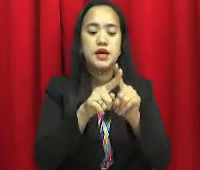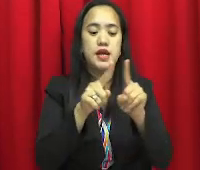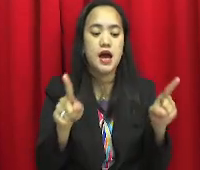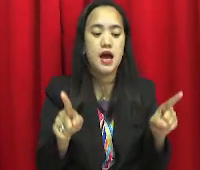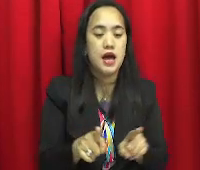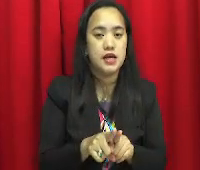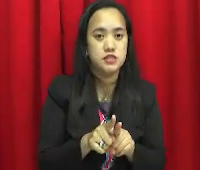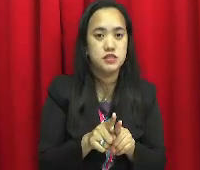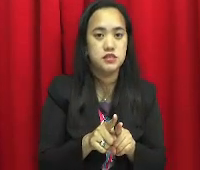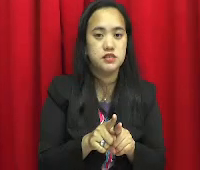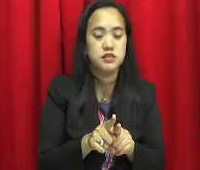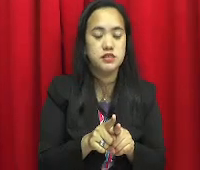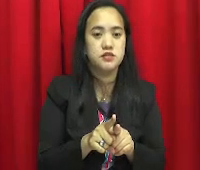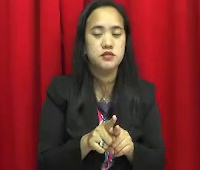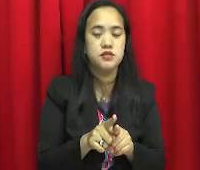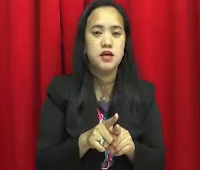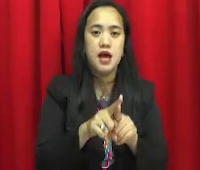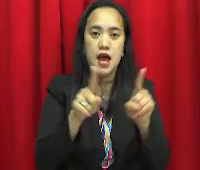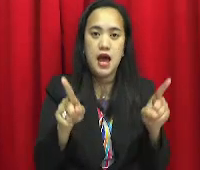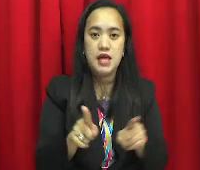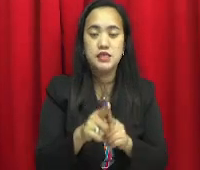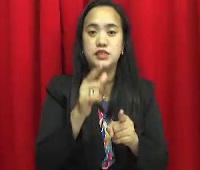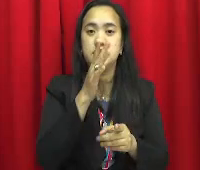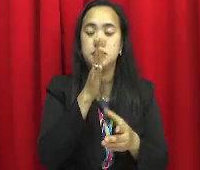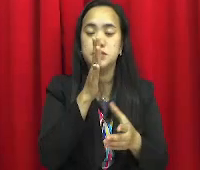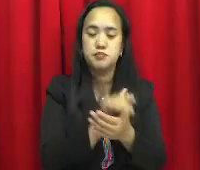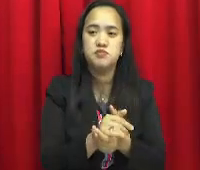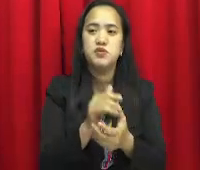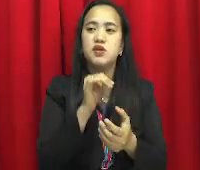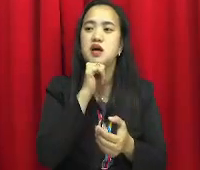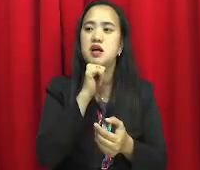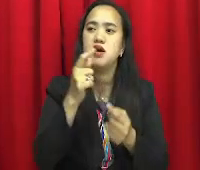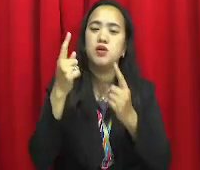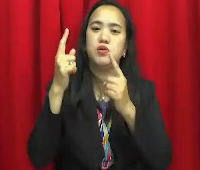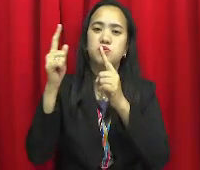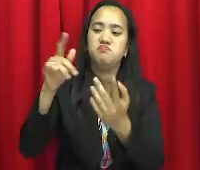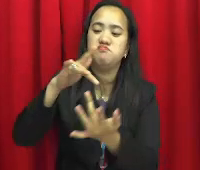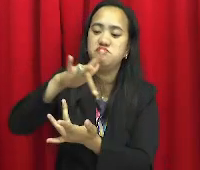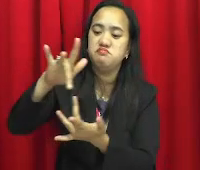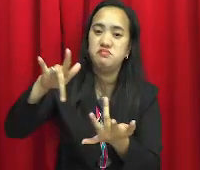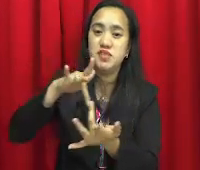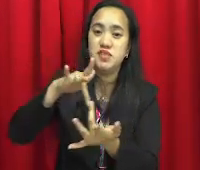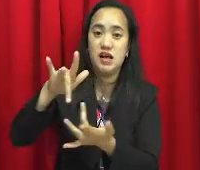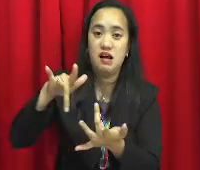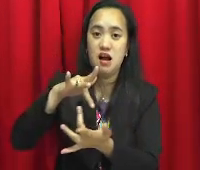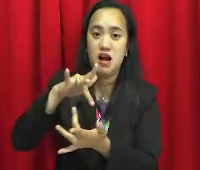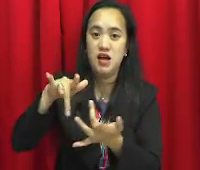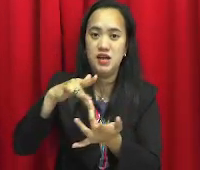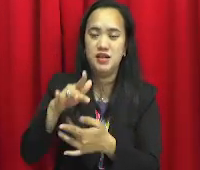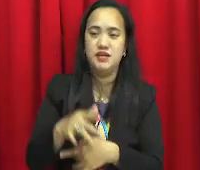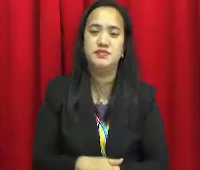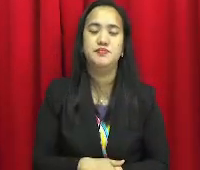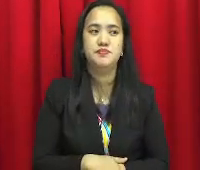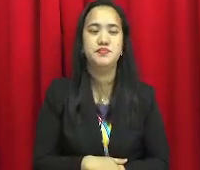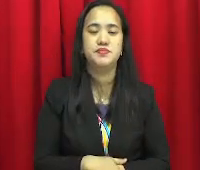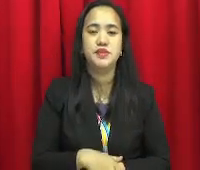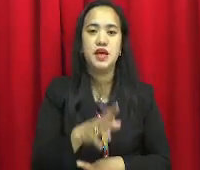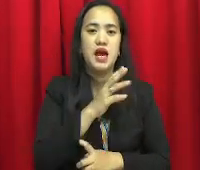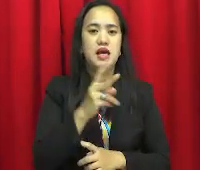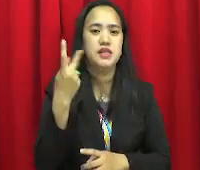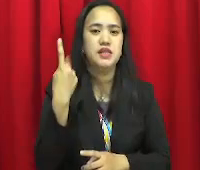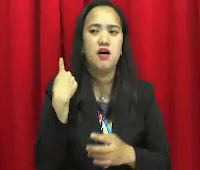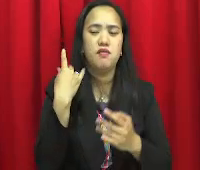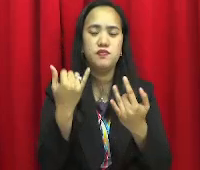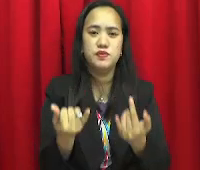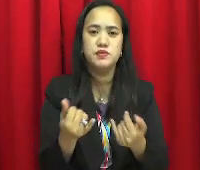hindi sa pamamasyal, hindi sa mauling, hindi yung nag-iisip kung paano gagastusin yung pinagtsatsaga ang trabaho ng